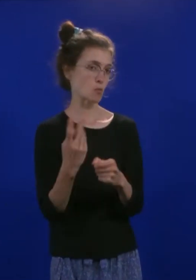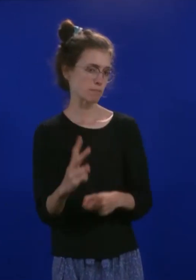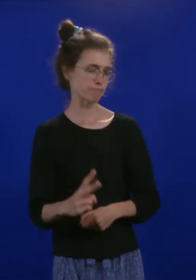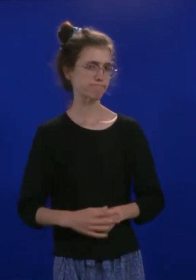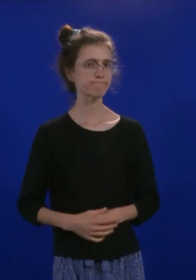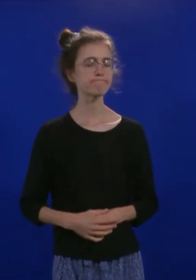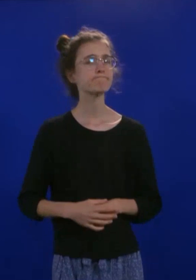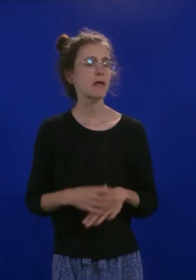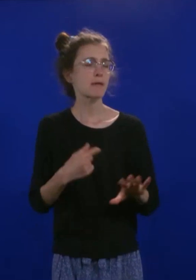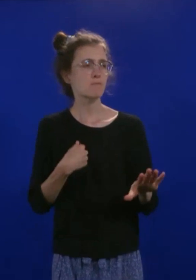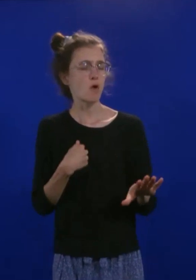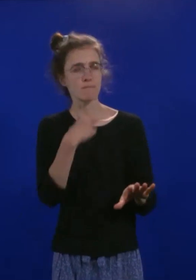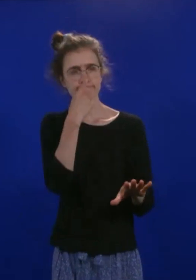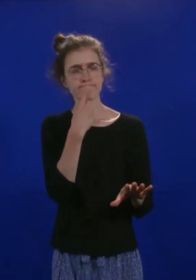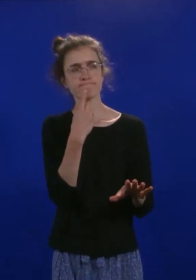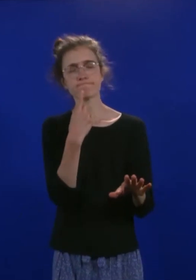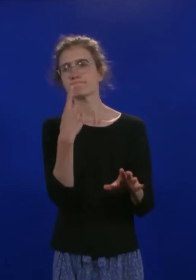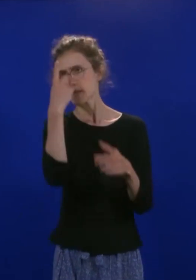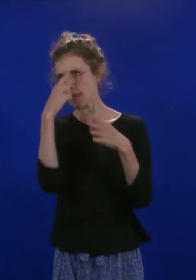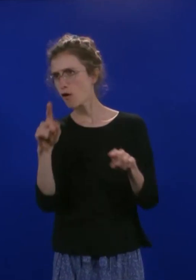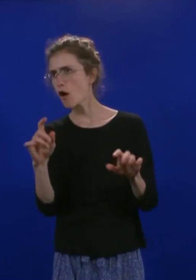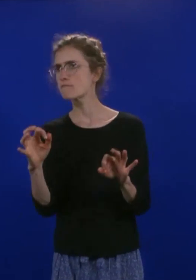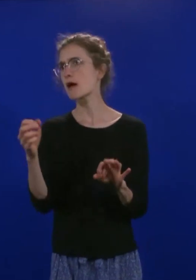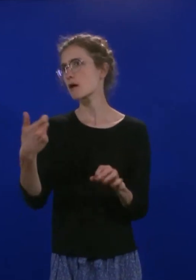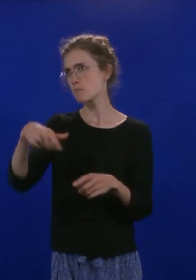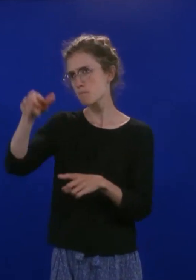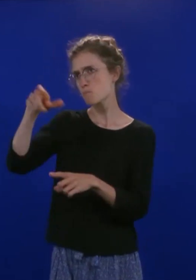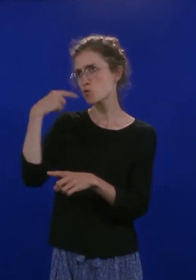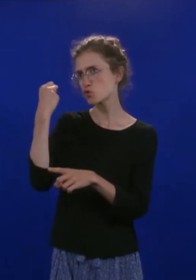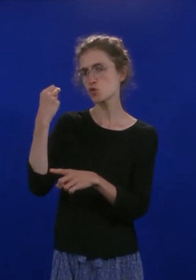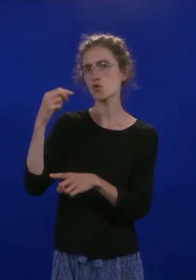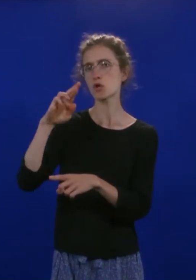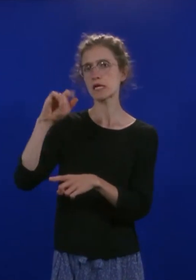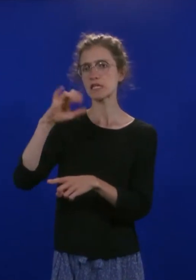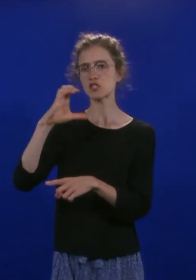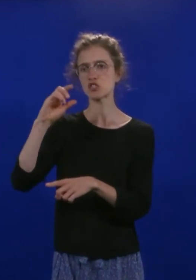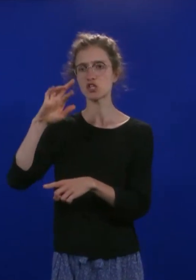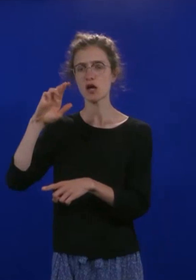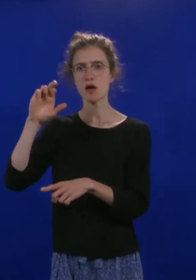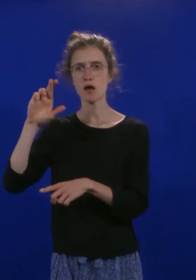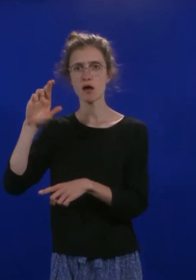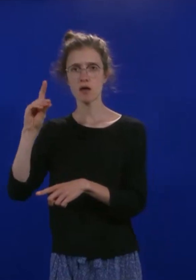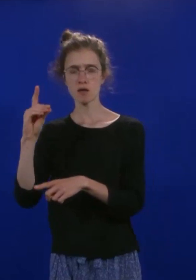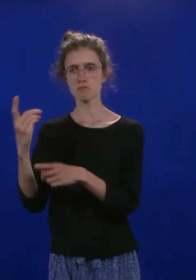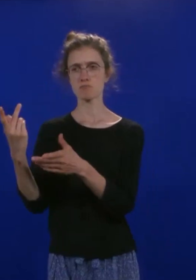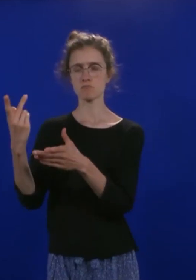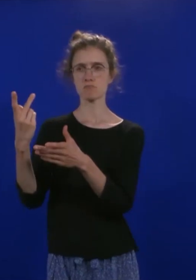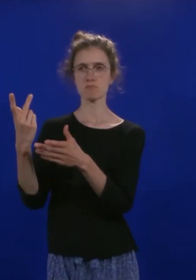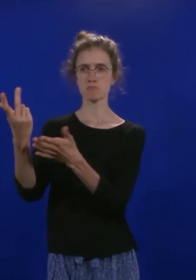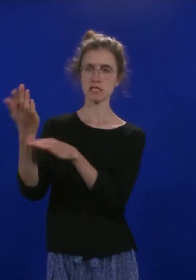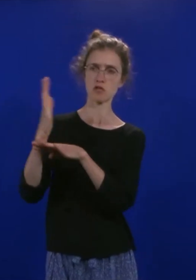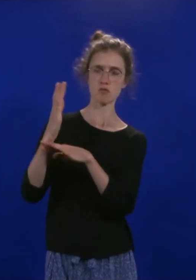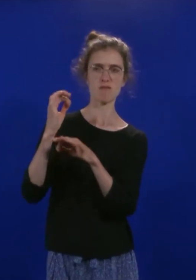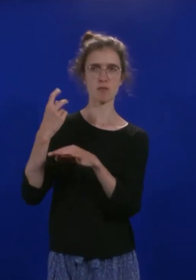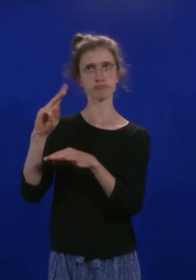tout à fait la logique qui a été développée par Guillaume Richard, qui est, je crois, une logique purement comptable d'analyse de